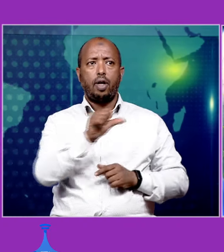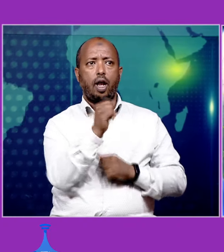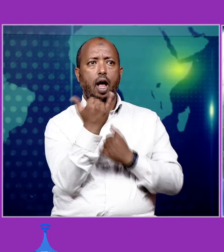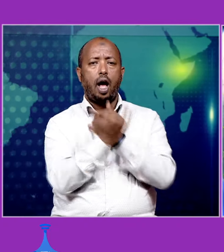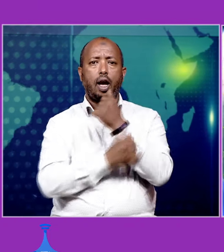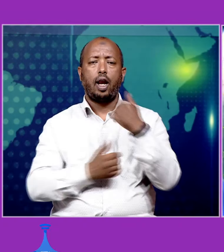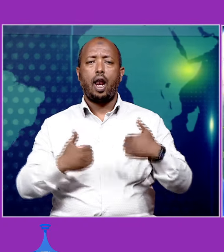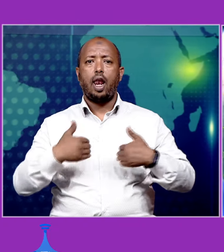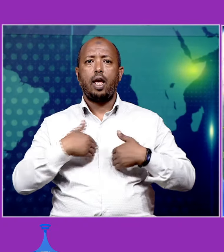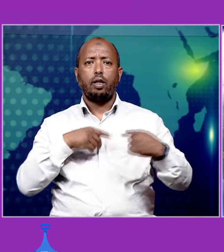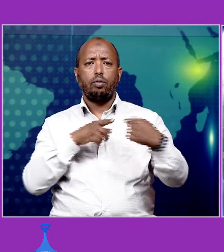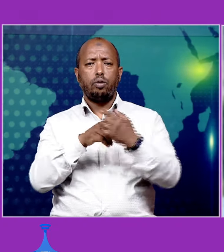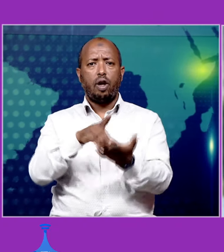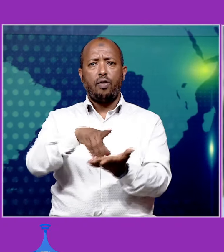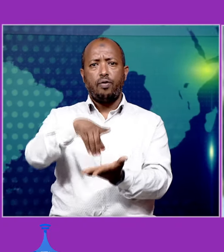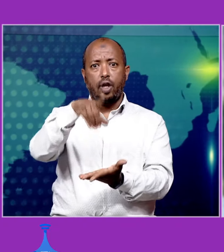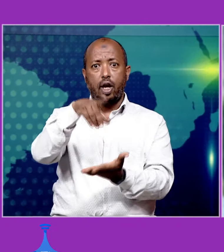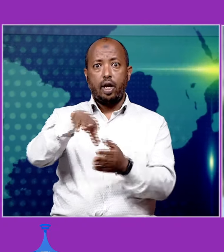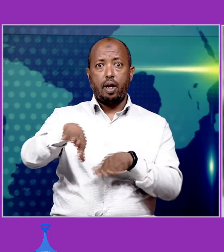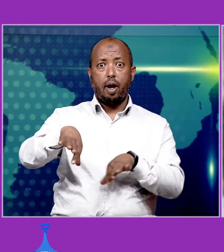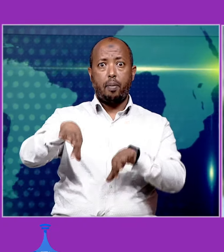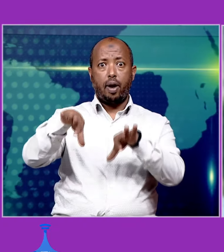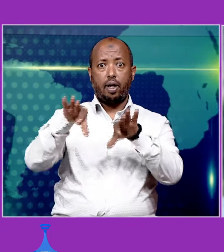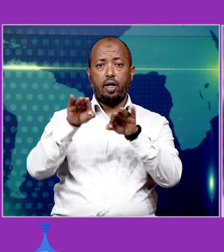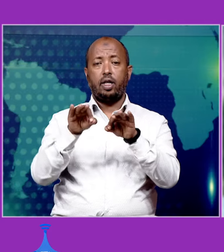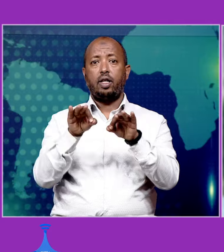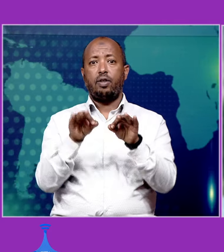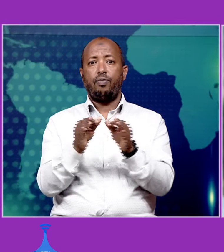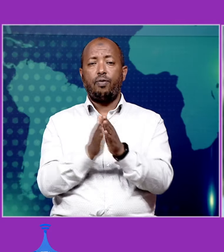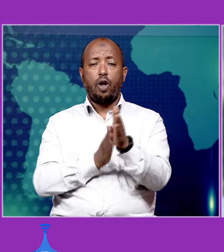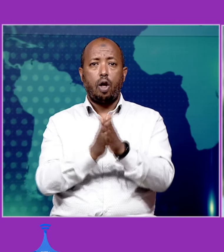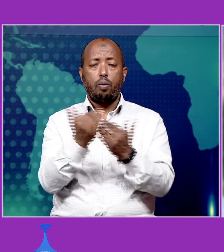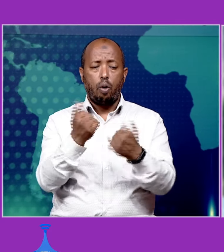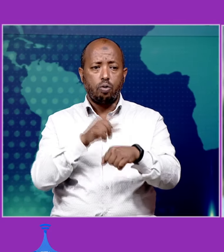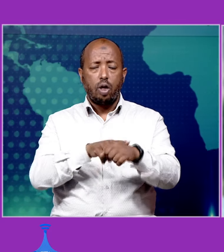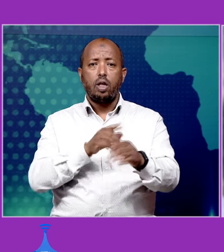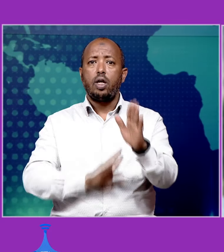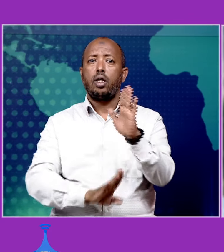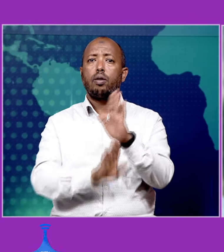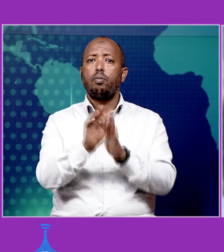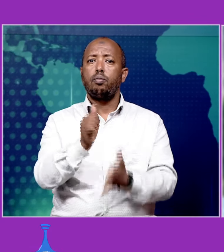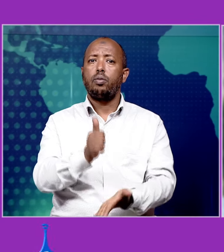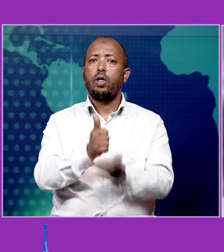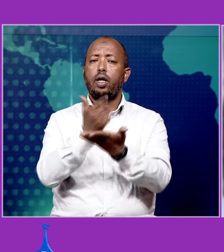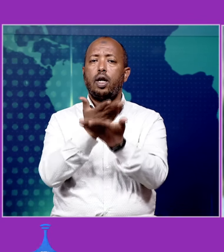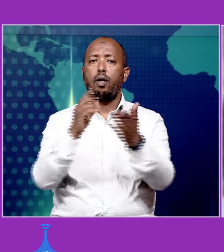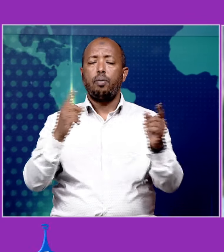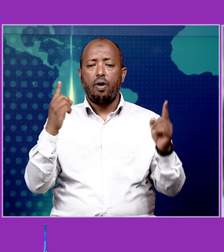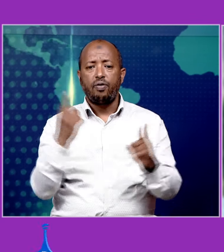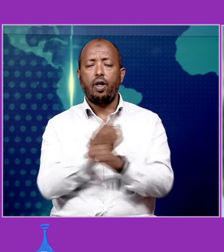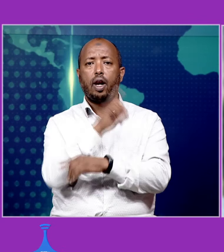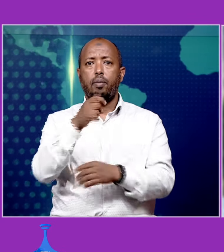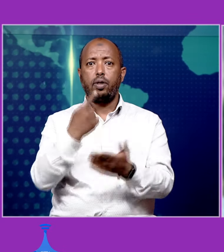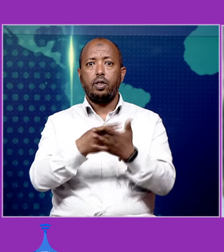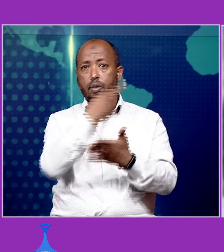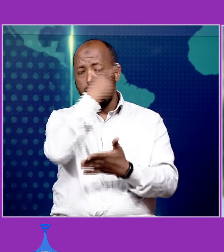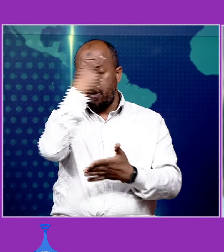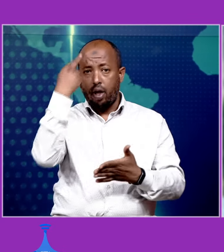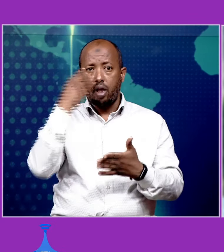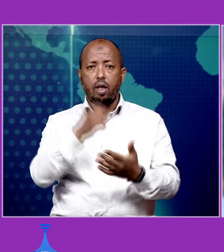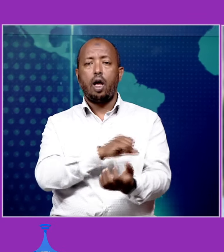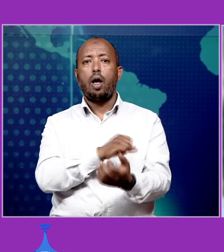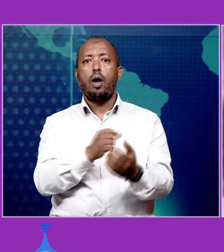ተራክቦት ከፍ ይል ዘንድ ኮመርሻል የሆነ ትራንዛክሽን ያስፈልገናል፣ እድገታችንን የሚመጣ በዚህ ምክንያት አክሰስ